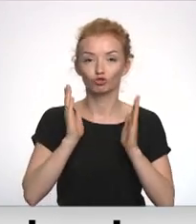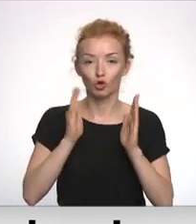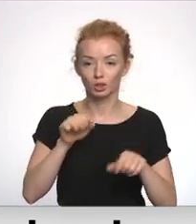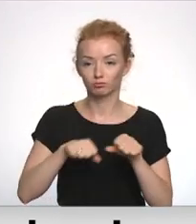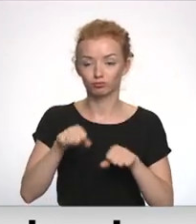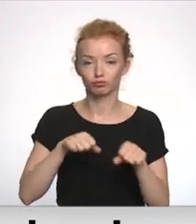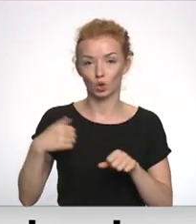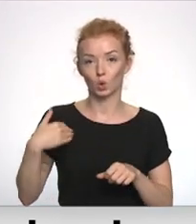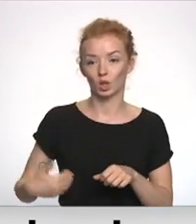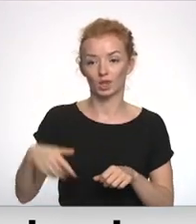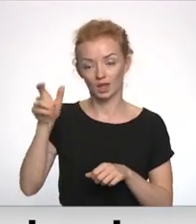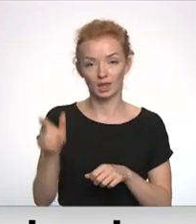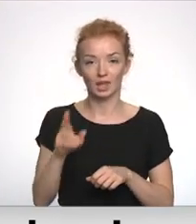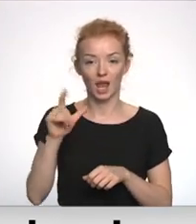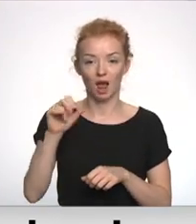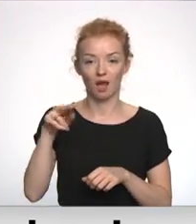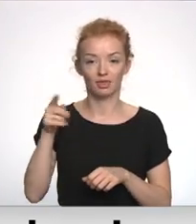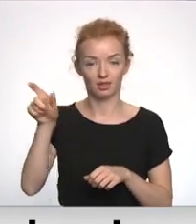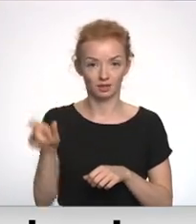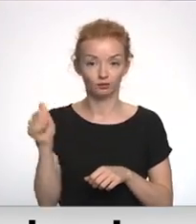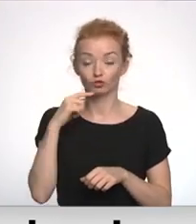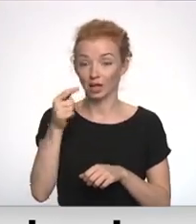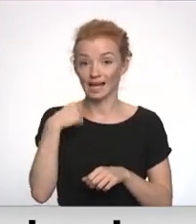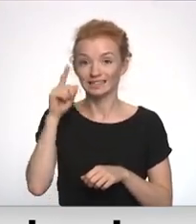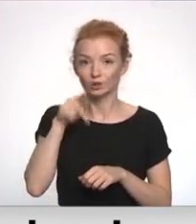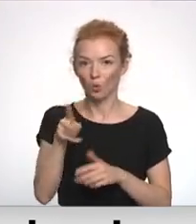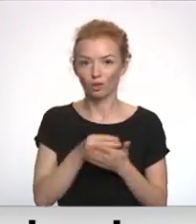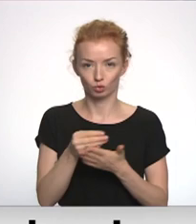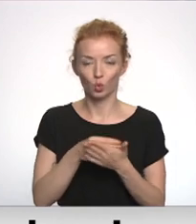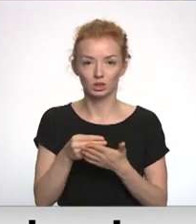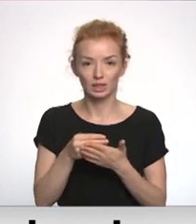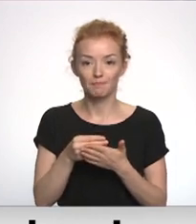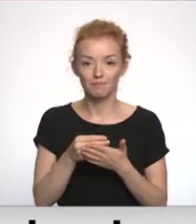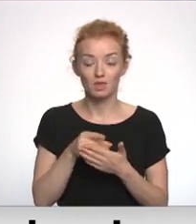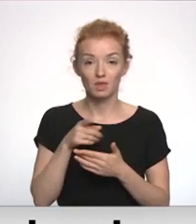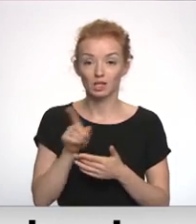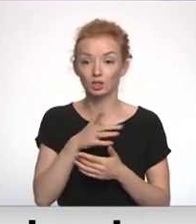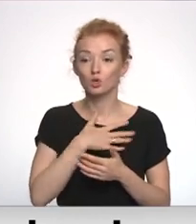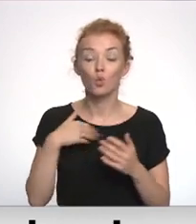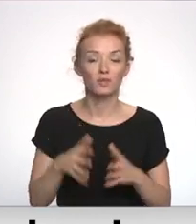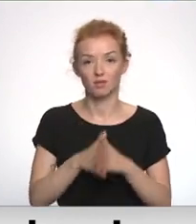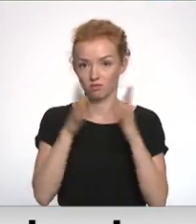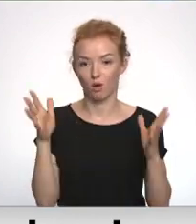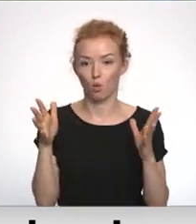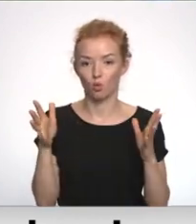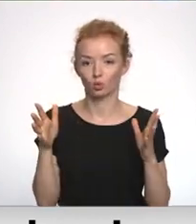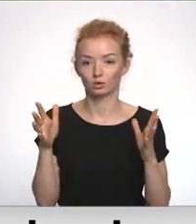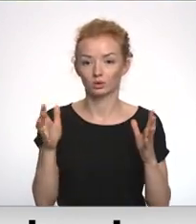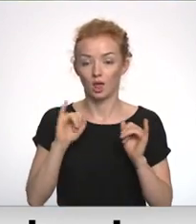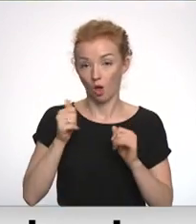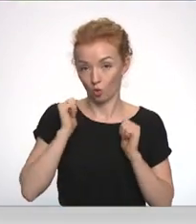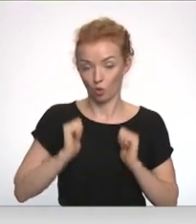riteņbraucējs kuldīdznieks Krists Nēlants. Es zinu, ko tas prasa un tas prasa, protams, ļoti daudz. Un, ja